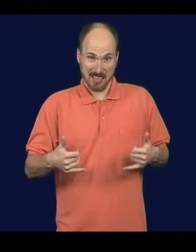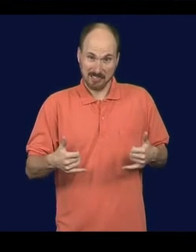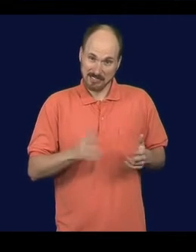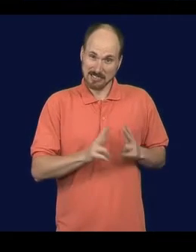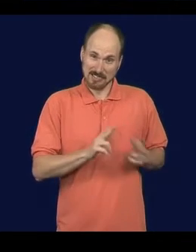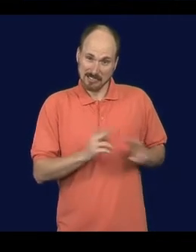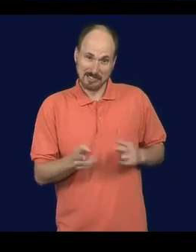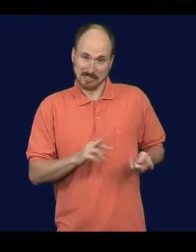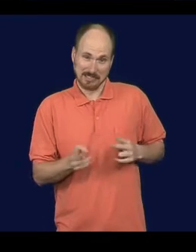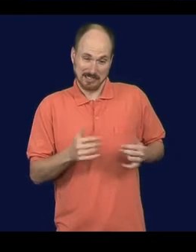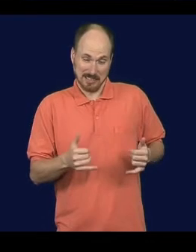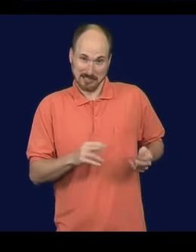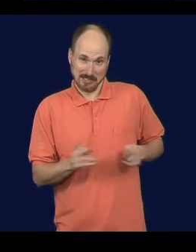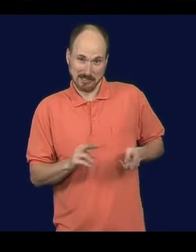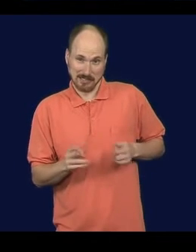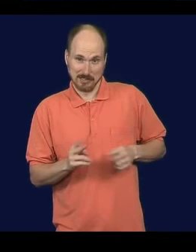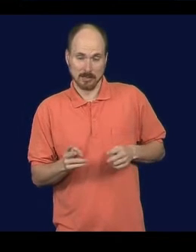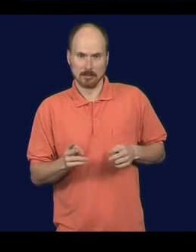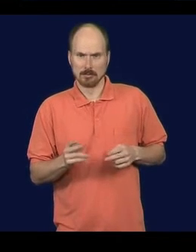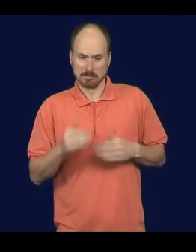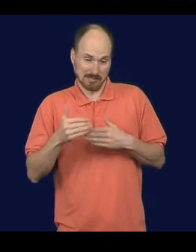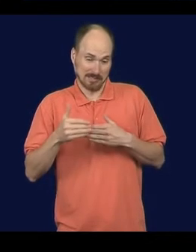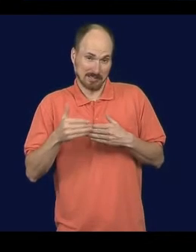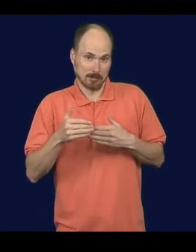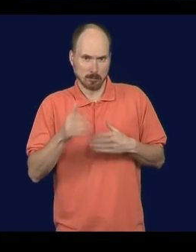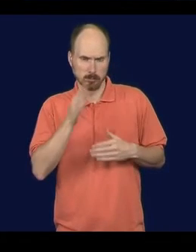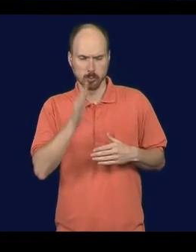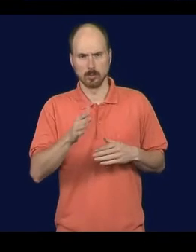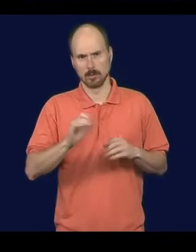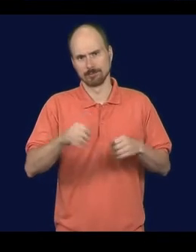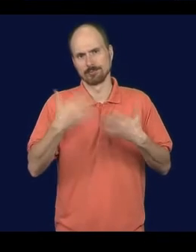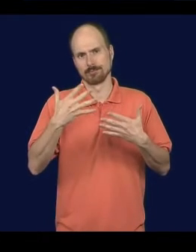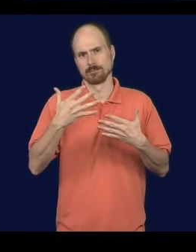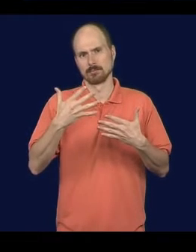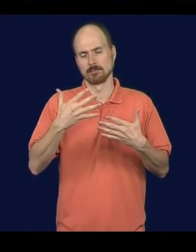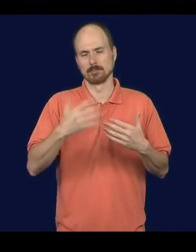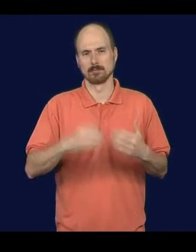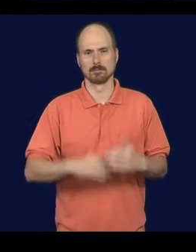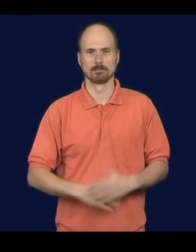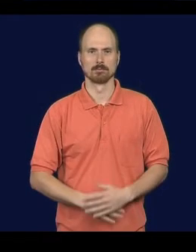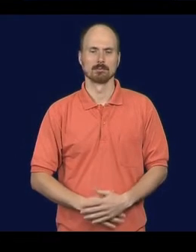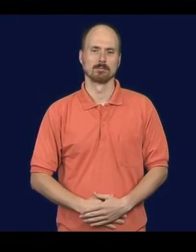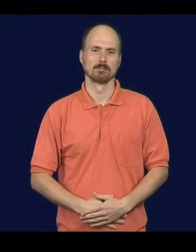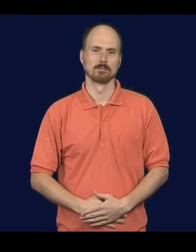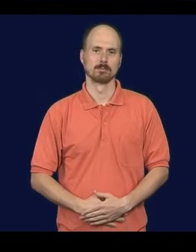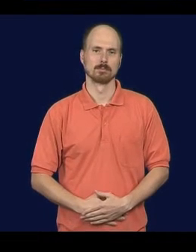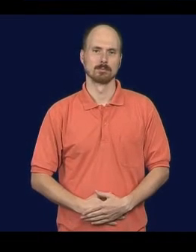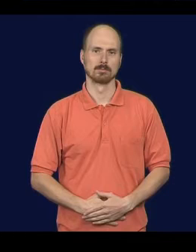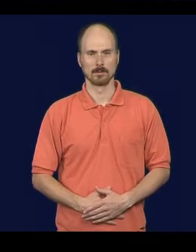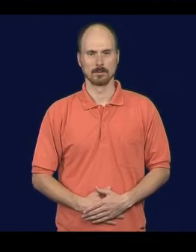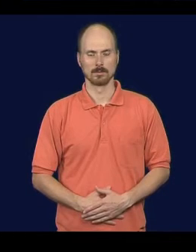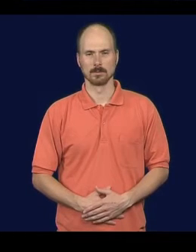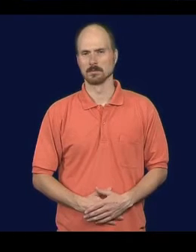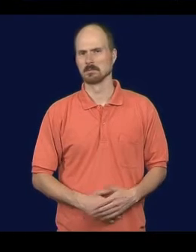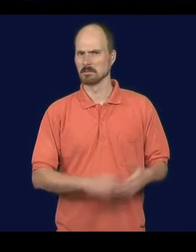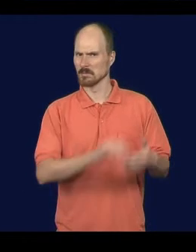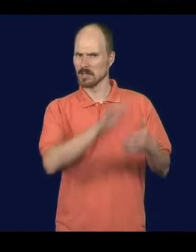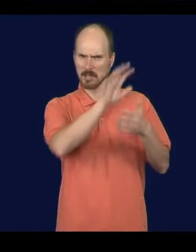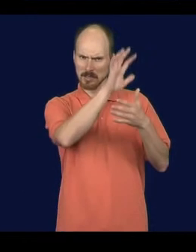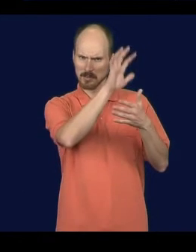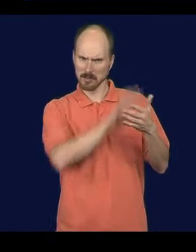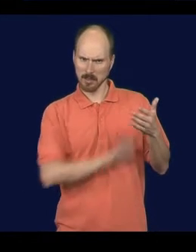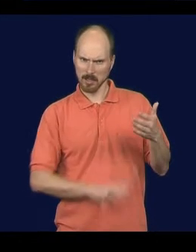hůl. A v tom případě pak ForVision bude opravdu samozřejmostí a velice